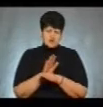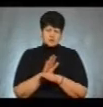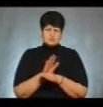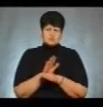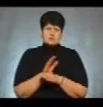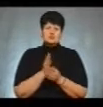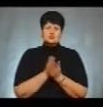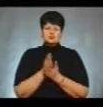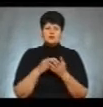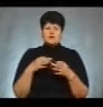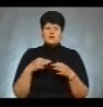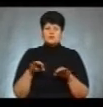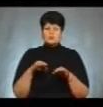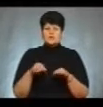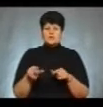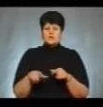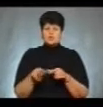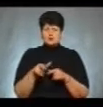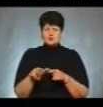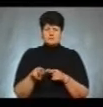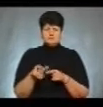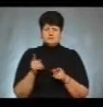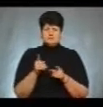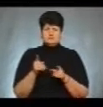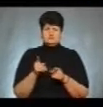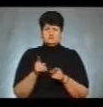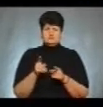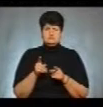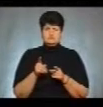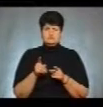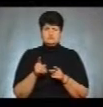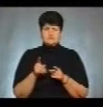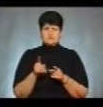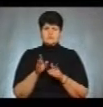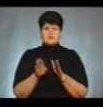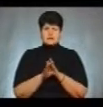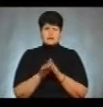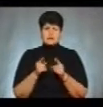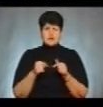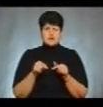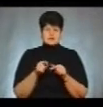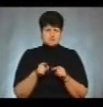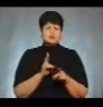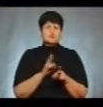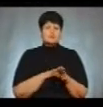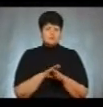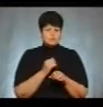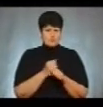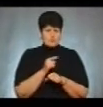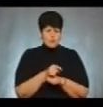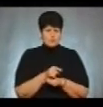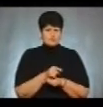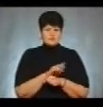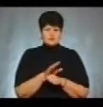до служби автомобільних доріг, щоб вжити заходів, і якщо підрядна організація, яка виконувала роботи,